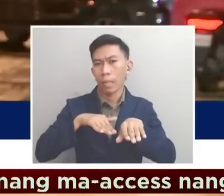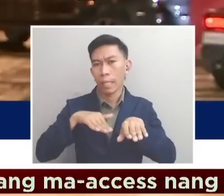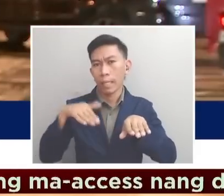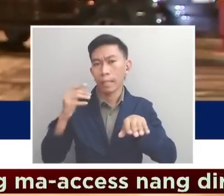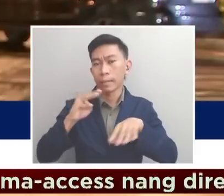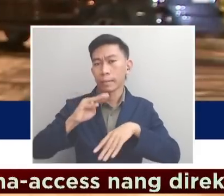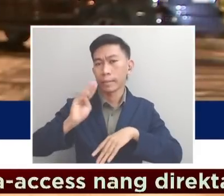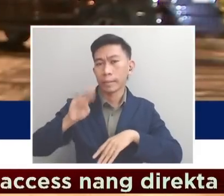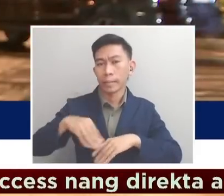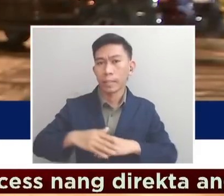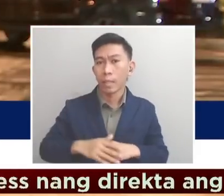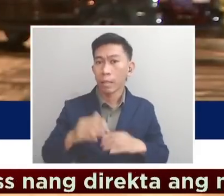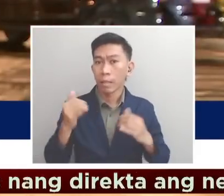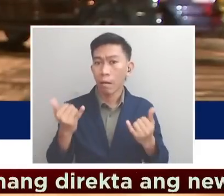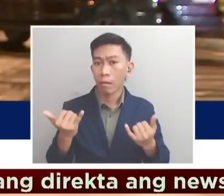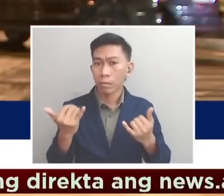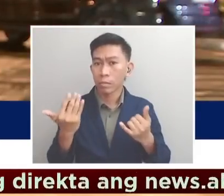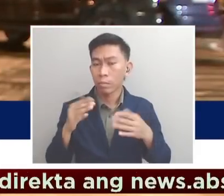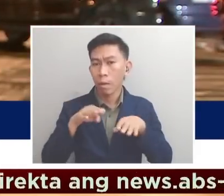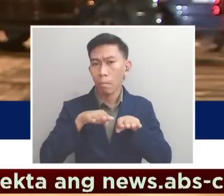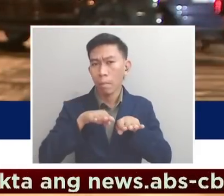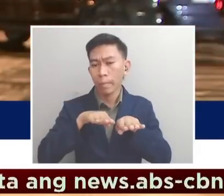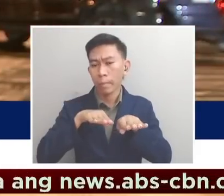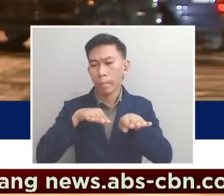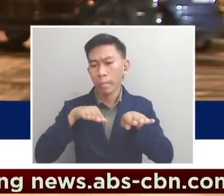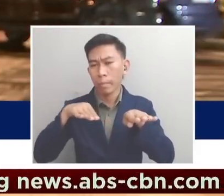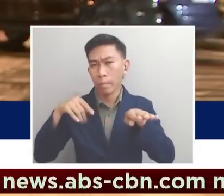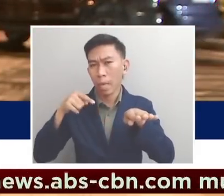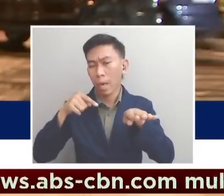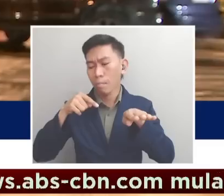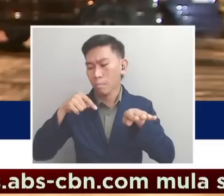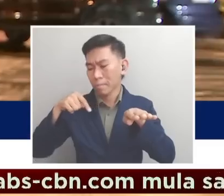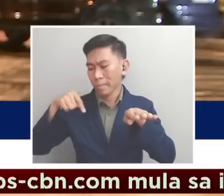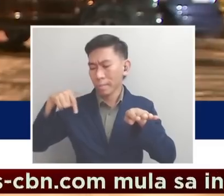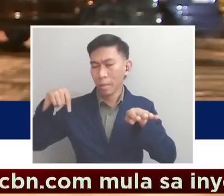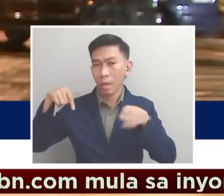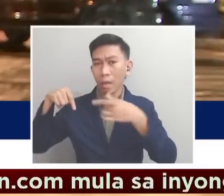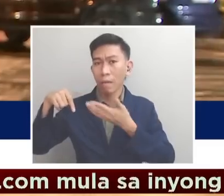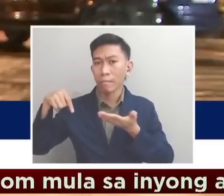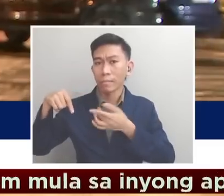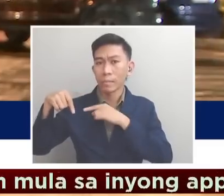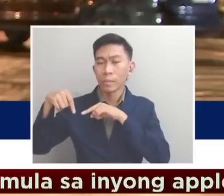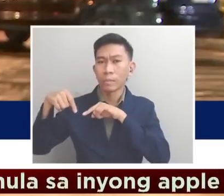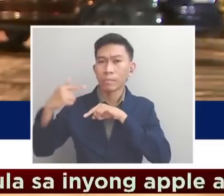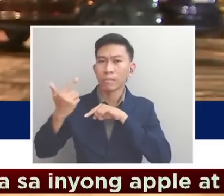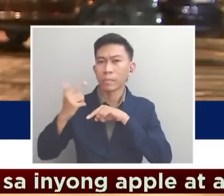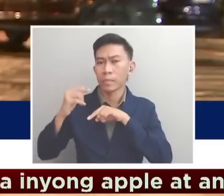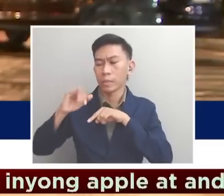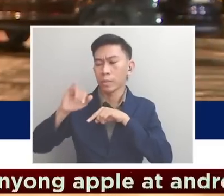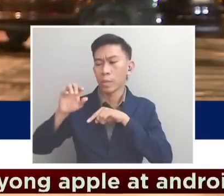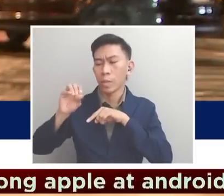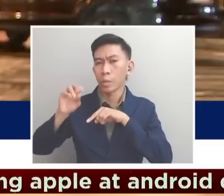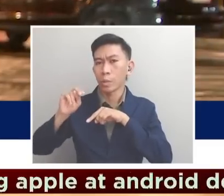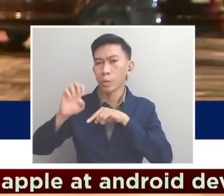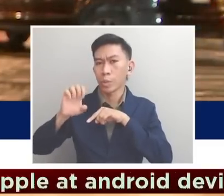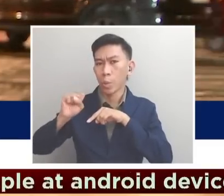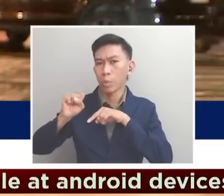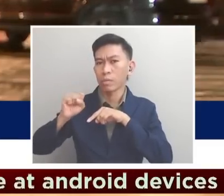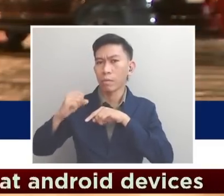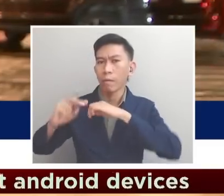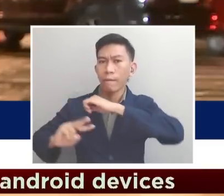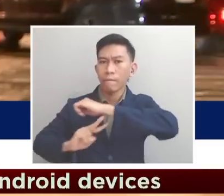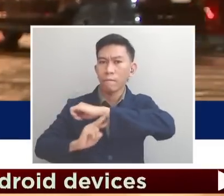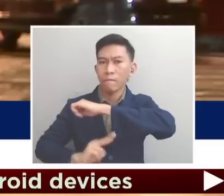ay umaabot na daw yung dulo ng traffic ayon sa mga otoridad dito sa may bahagi ng Jones Bridge. Kaya pinapayuhan po ang mga